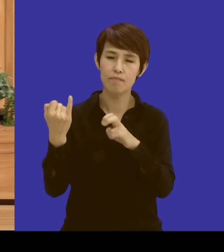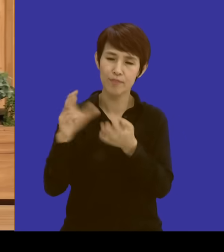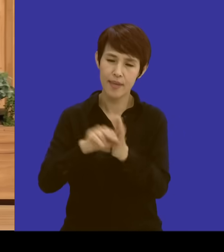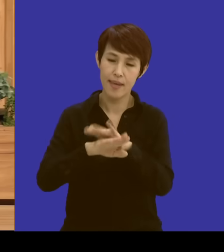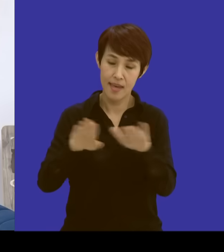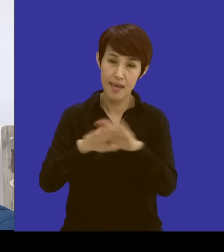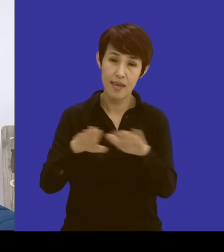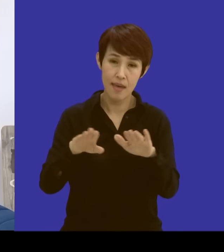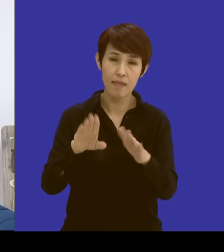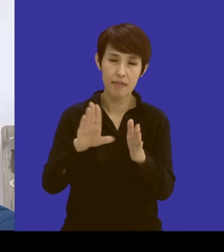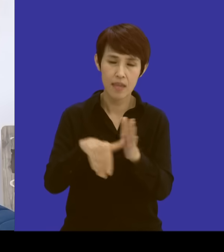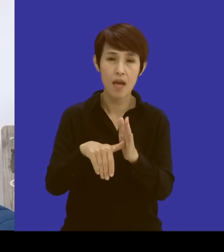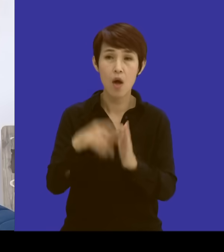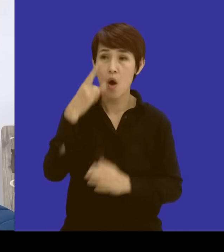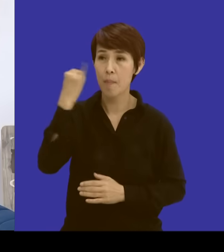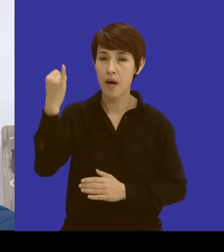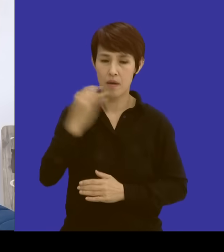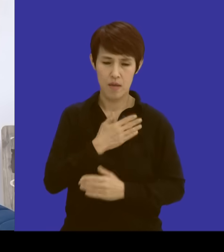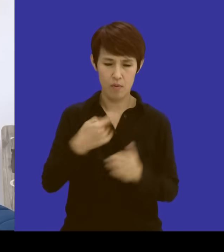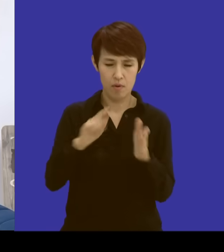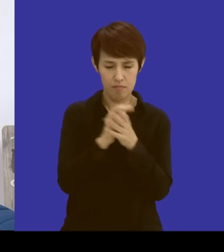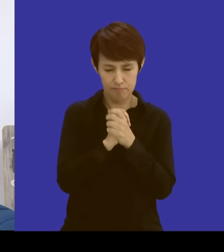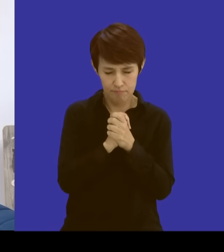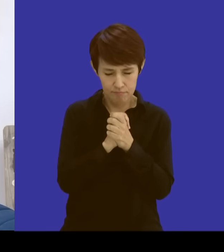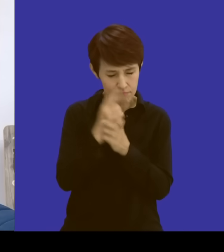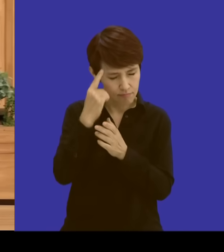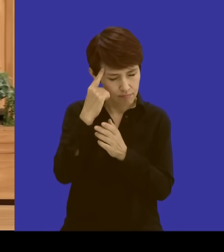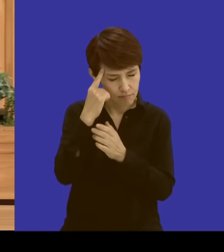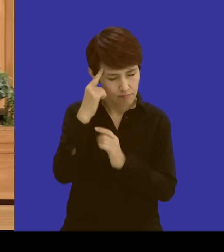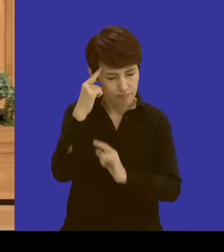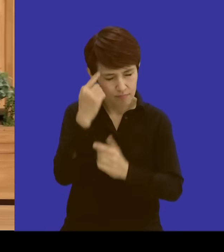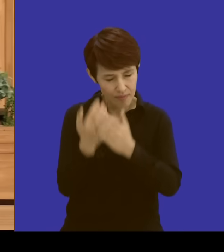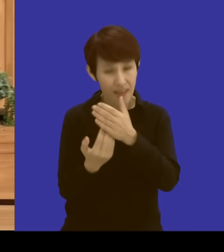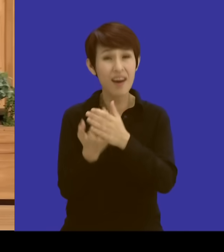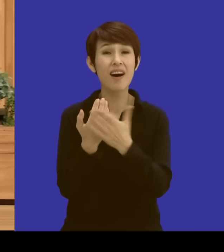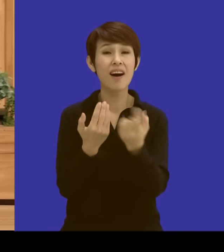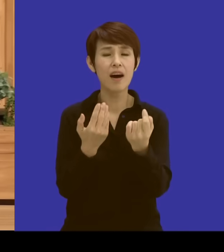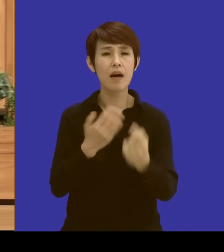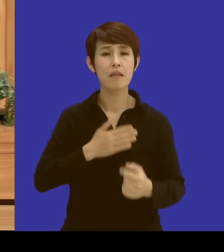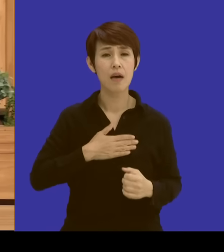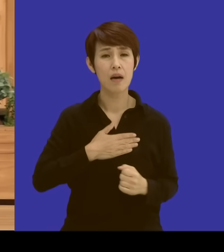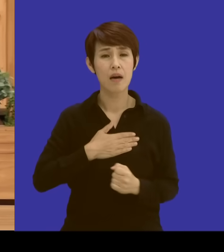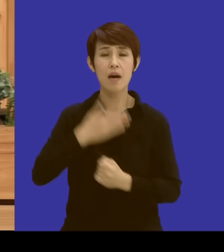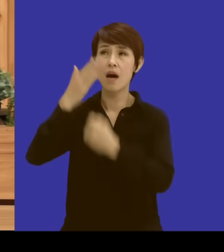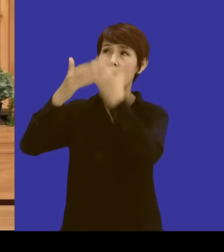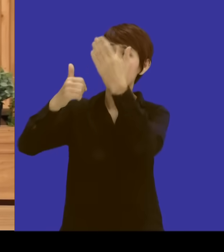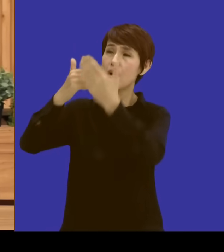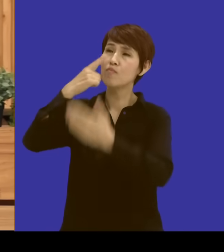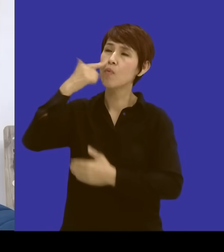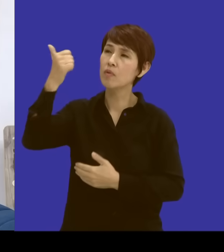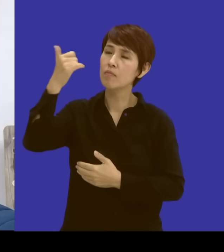그 모습을 떠올리게 되잖아요. 그렇죠. 그러니까 내가 나된 것은 우리 부모님의 기도 덕분이었다는 생각이 들지